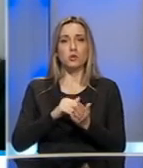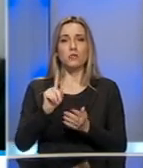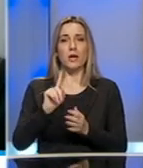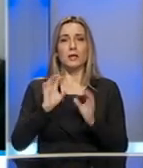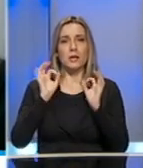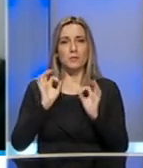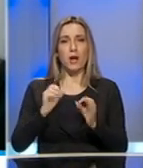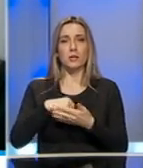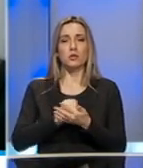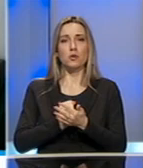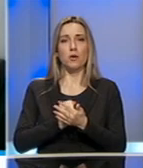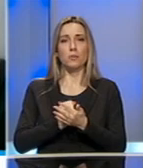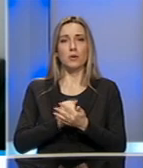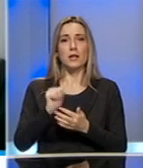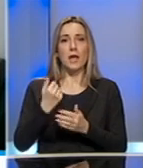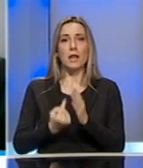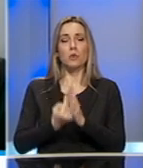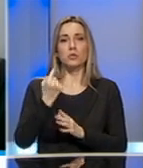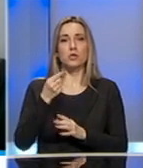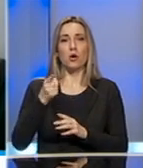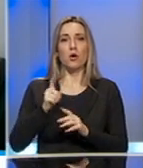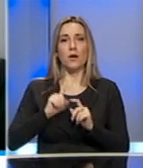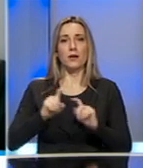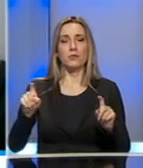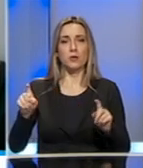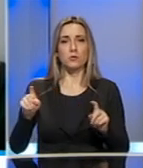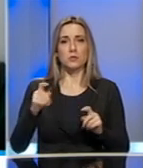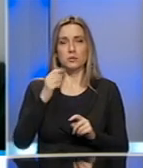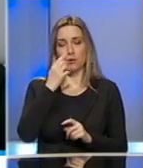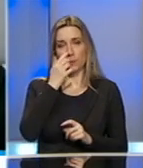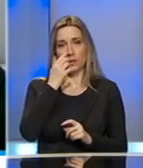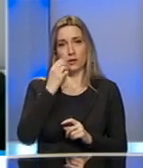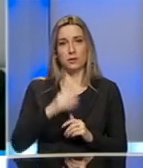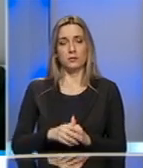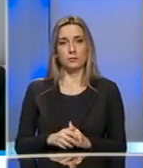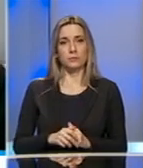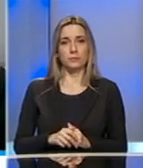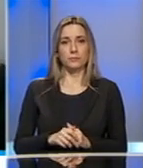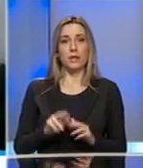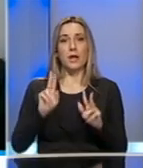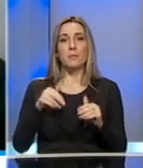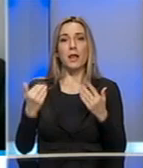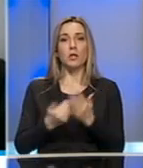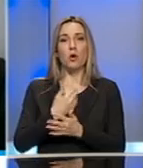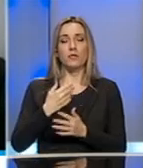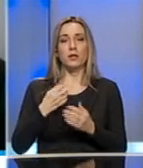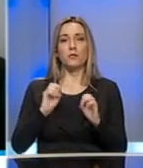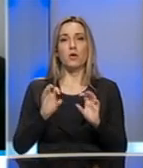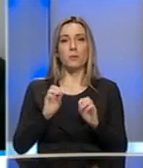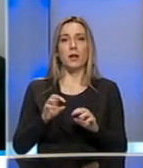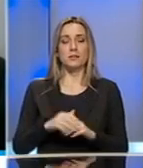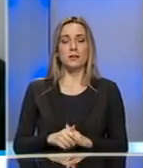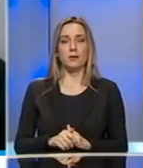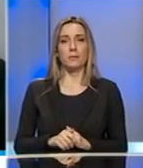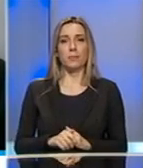nije zvanično objavljeno da li je uzrokovan direktno COVID-19 koronavirusom. Ima li novih informacija po tom pitanju